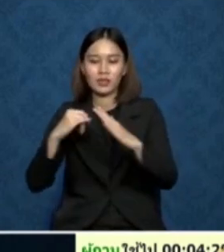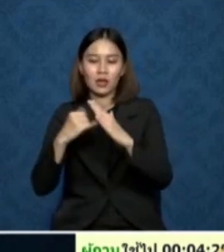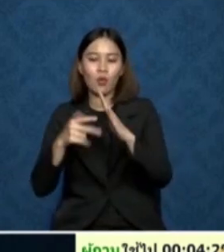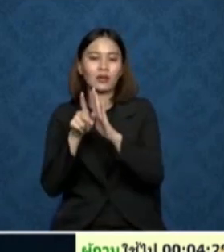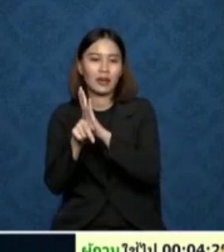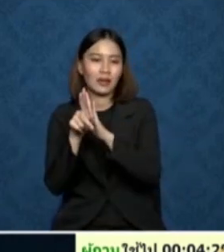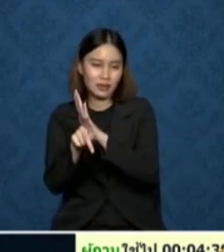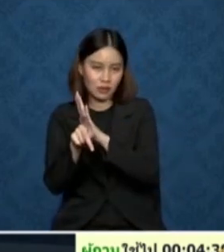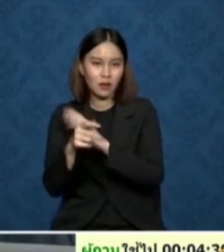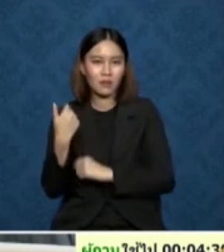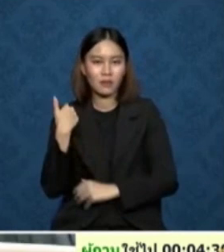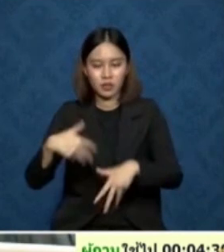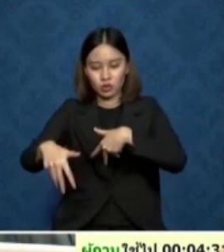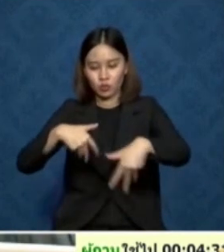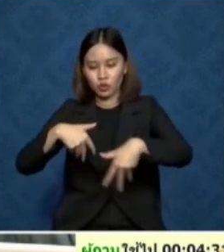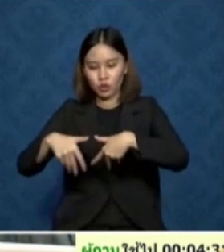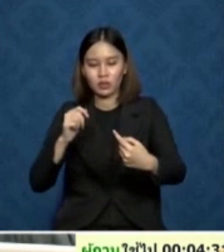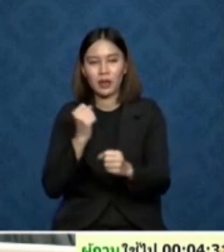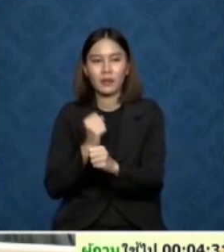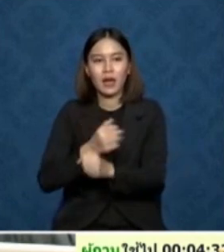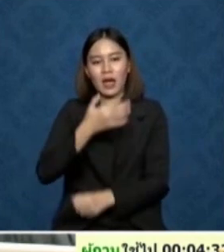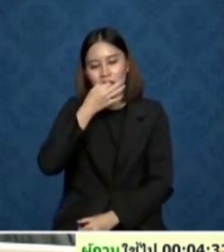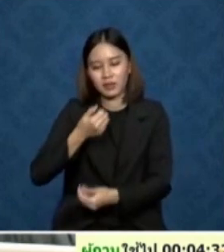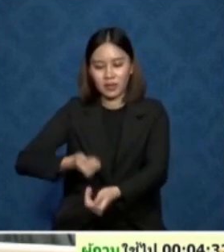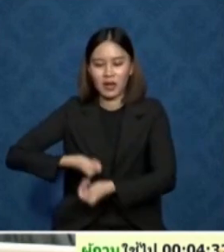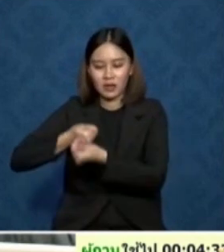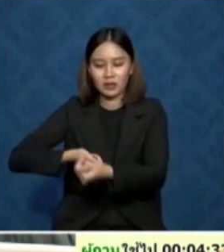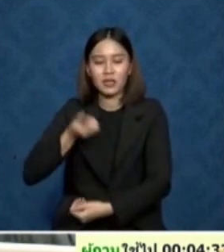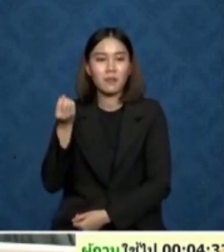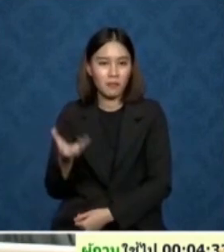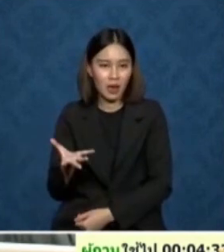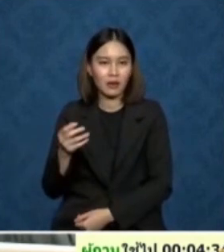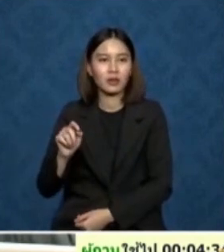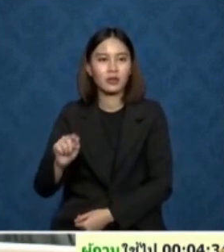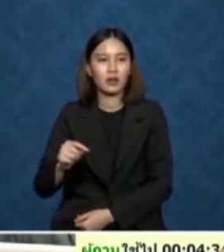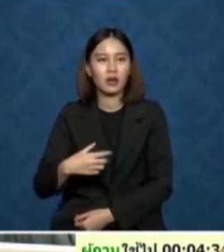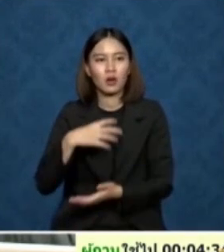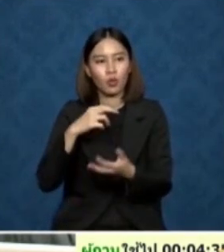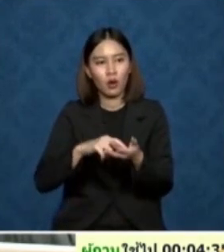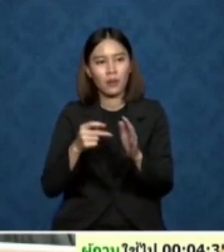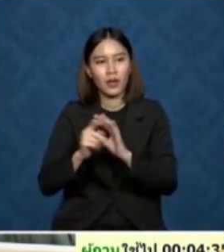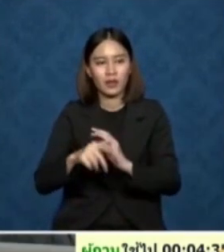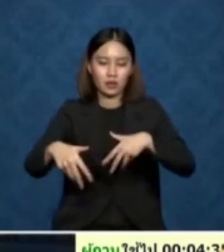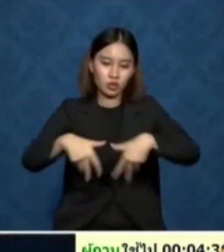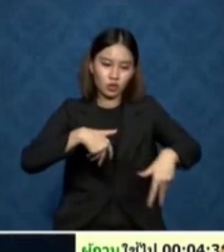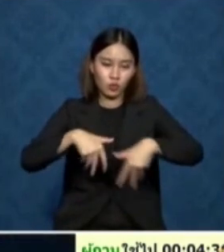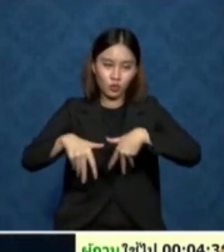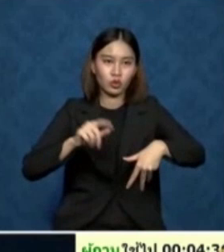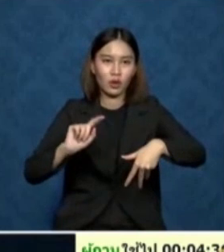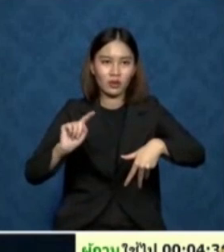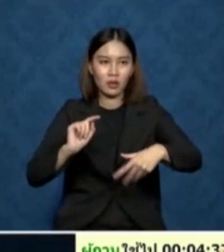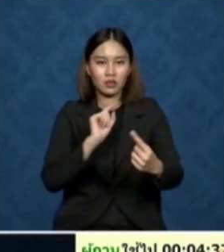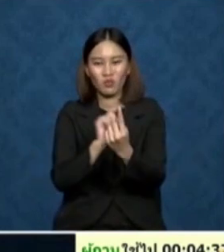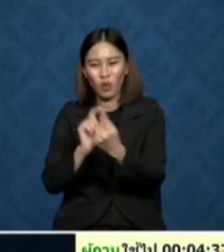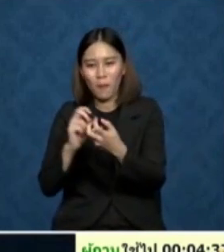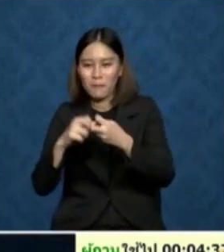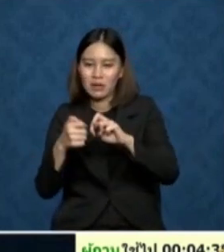berg เป็นเรี้disีว charity alternativeจำนวนมากท